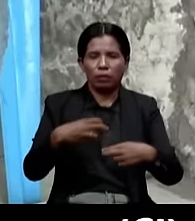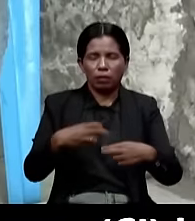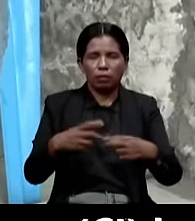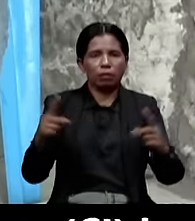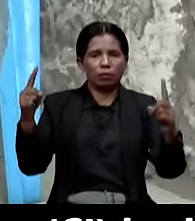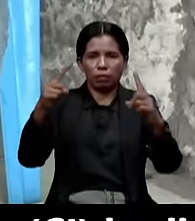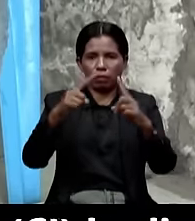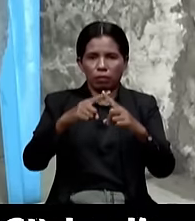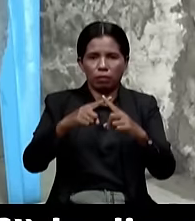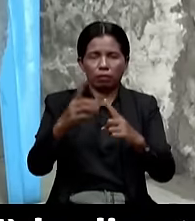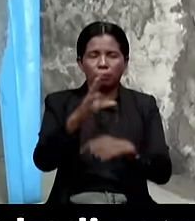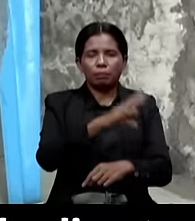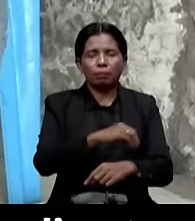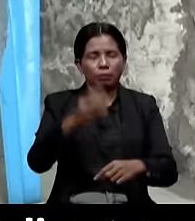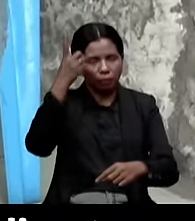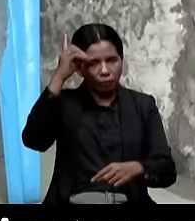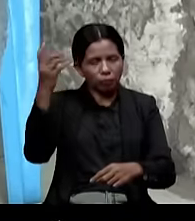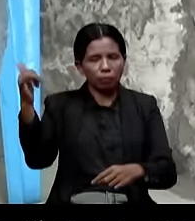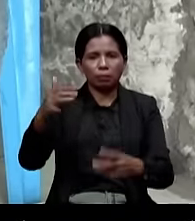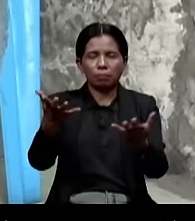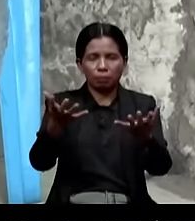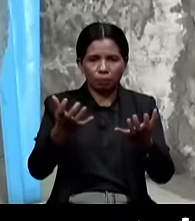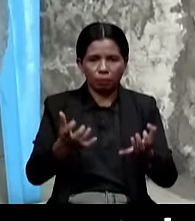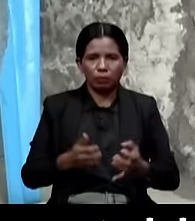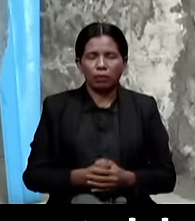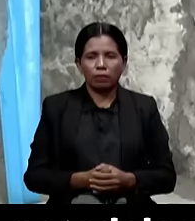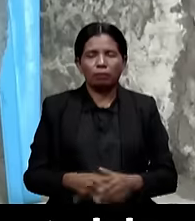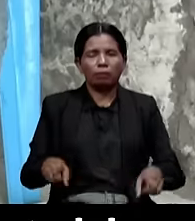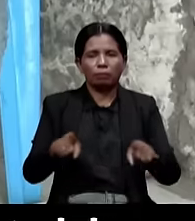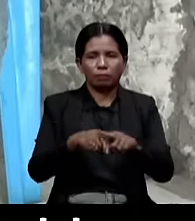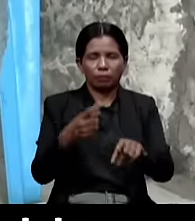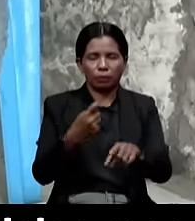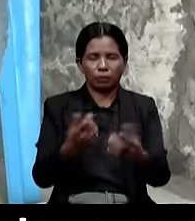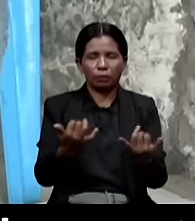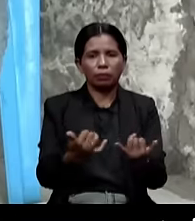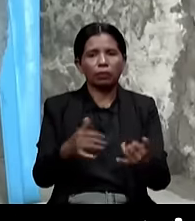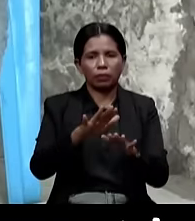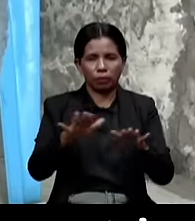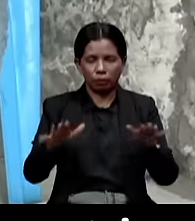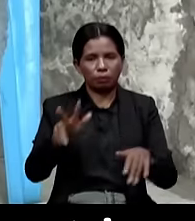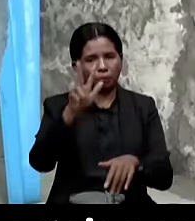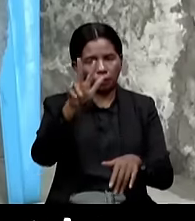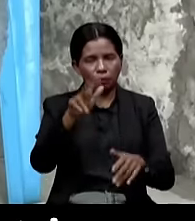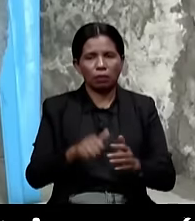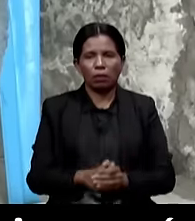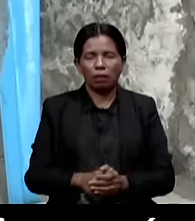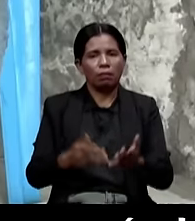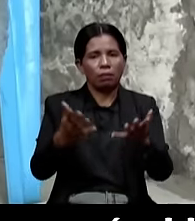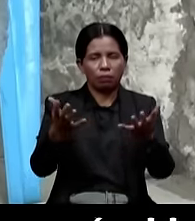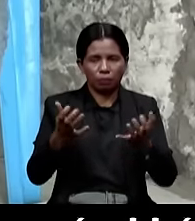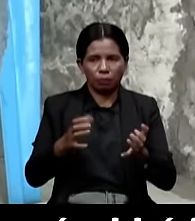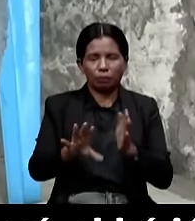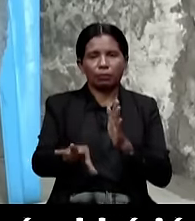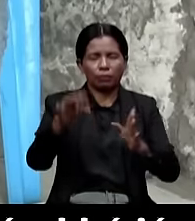to'o mehisira nebe maka sira hakarak hanesan situasaun husi alin na intolu ne nebe hakarak